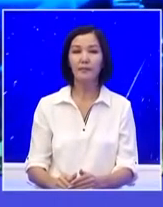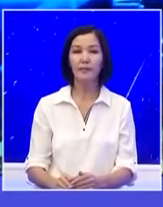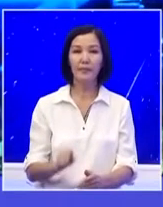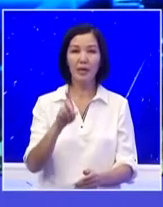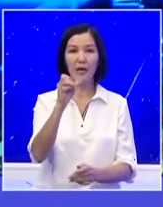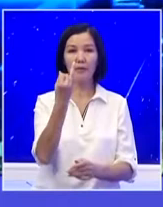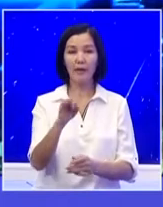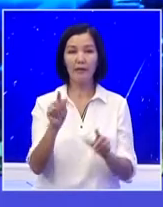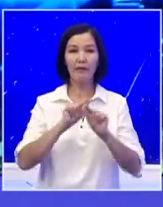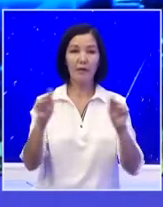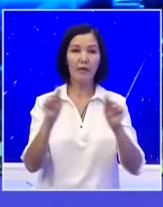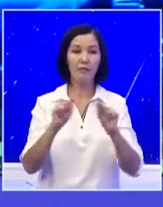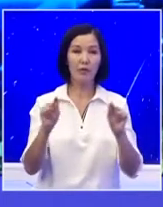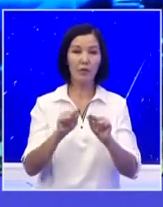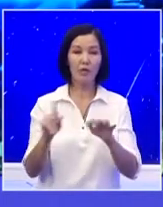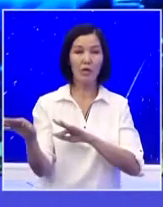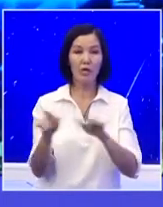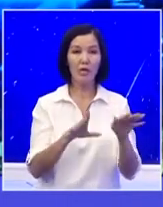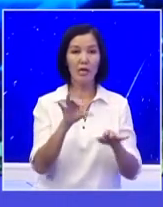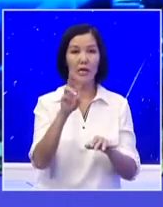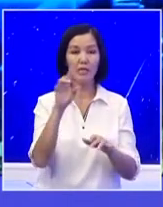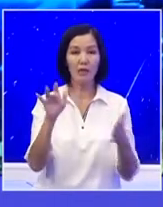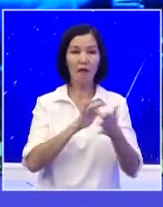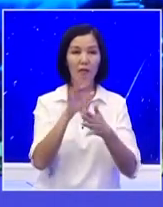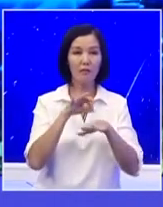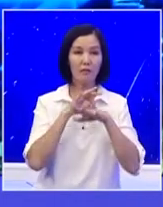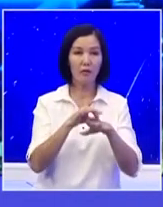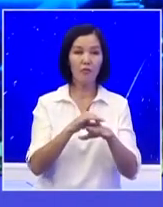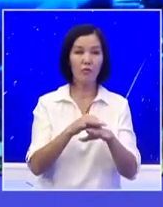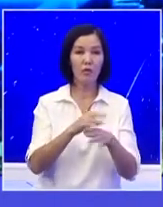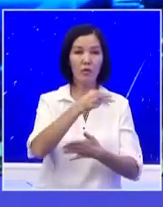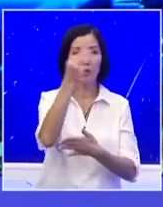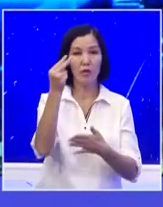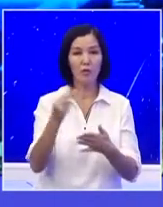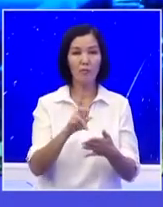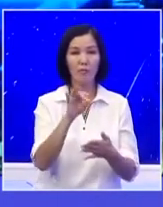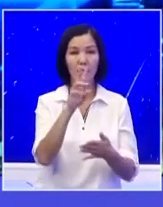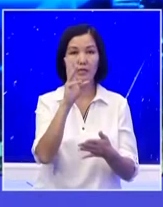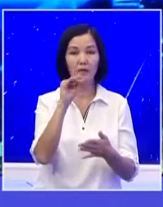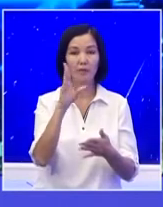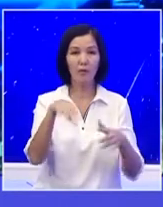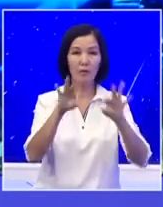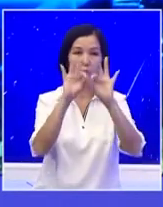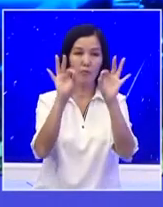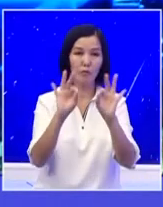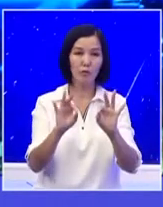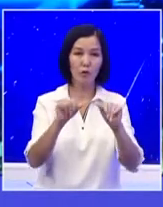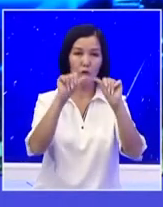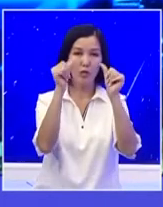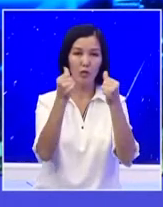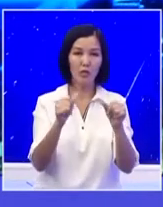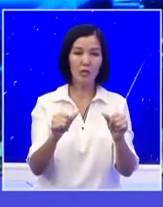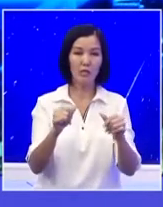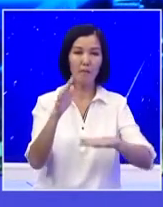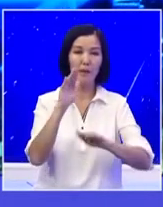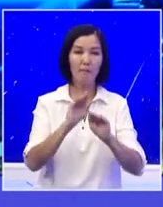Абайды дәріптеуге арналған тағы бір шара Есік қаласында өтті. Онда суретші Дәулетбек Бектемиров арда ақынның мүсінін жасап, балаларға шеберлік